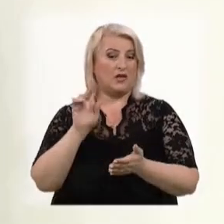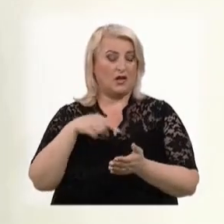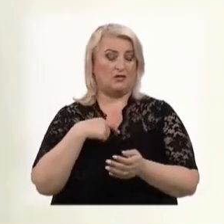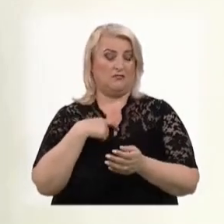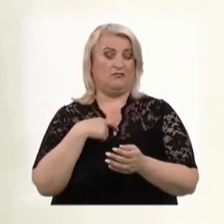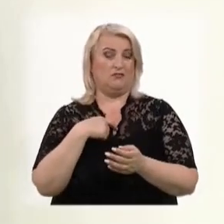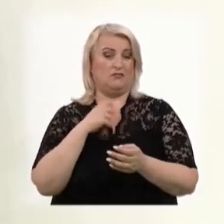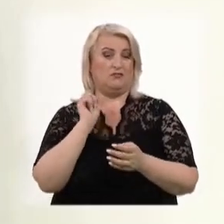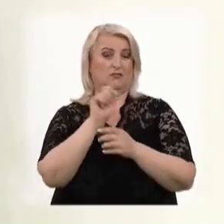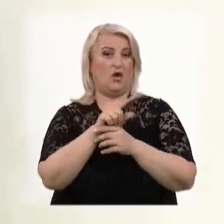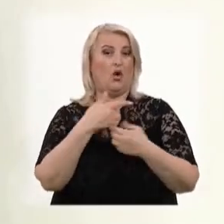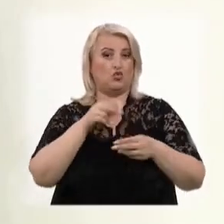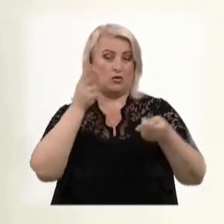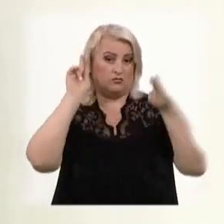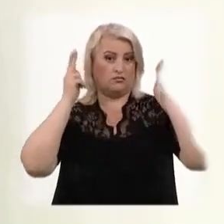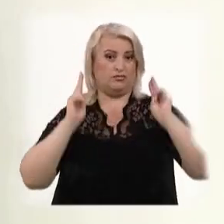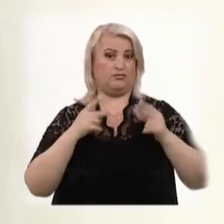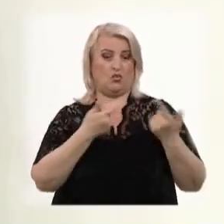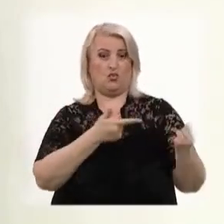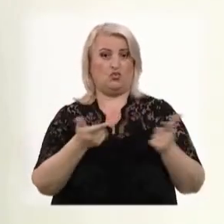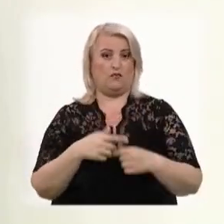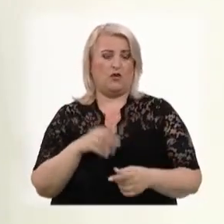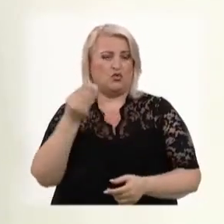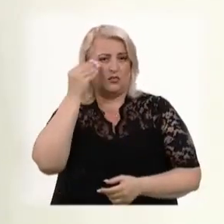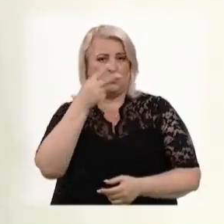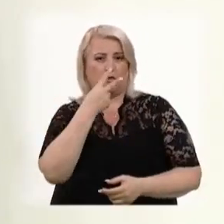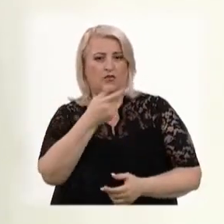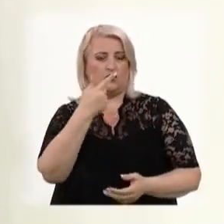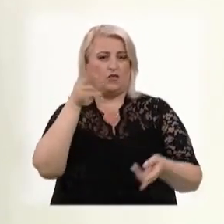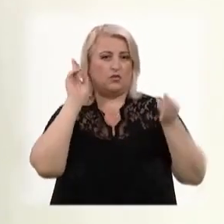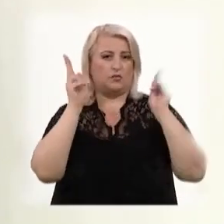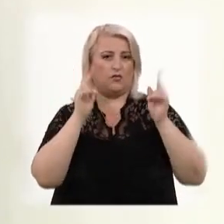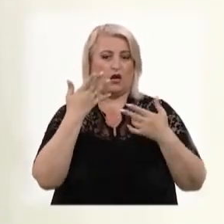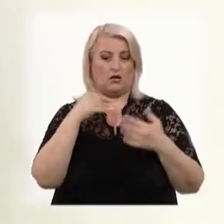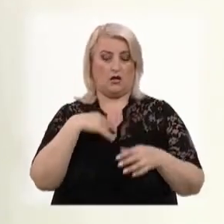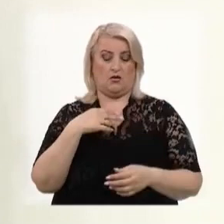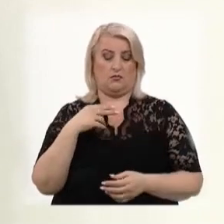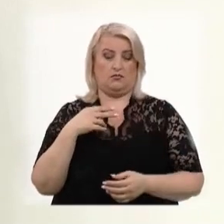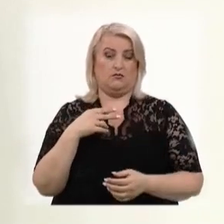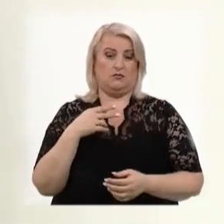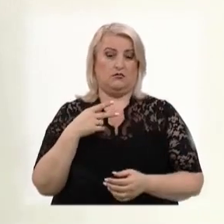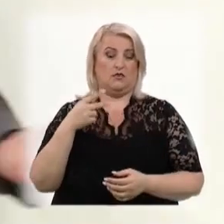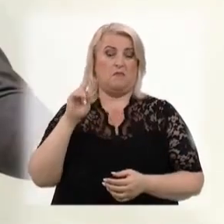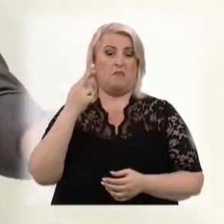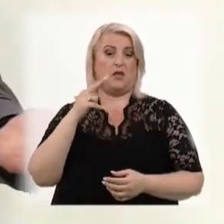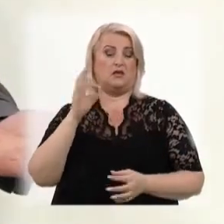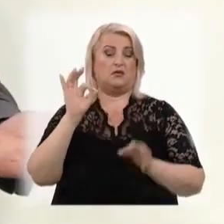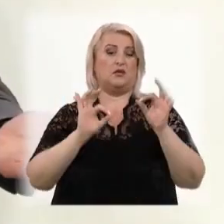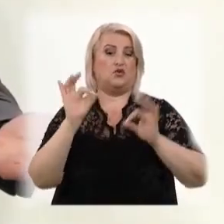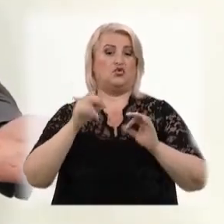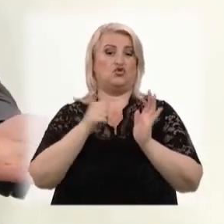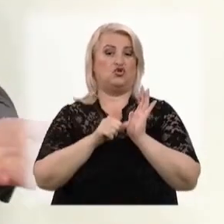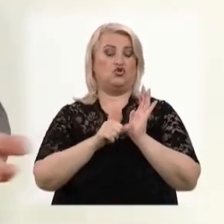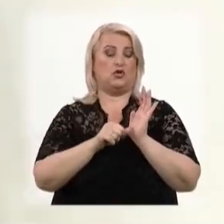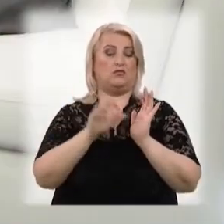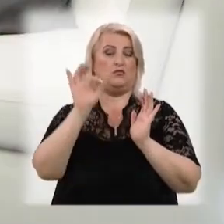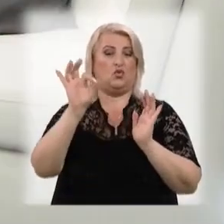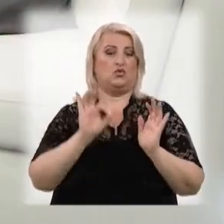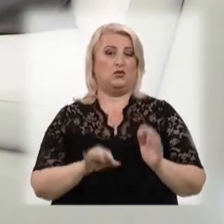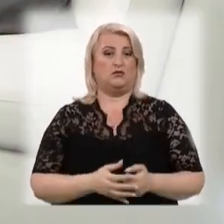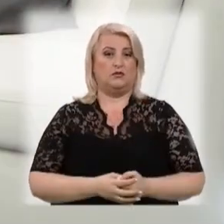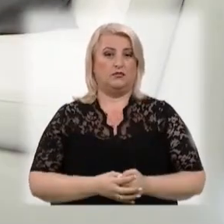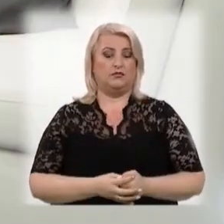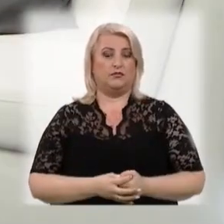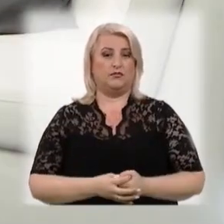deja coafură Ce sens că eu văd coafura ta acum când vine reduceri 60 de procente eu nu mă simt șoseaua Hai chiar